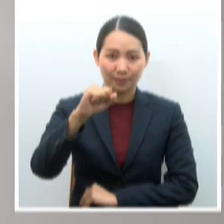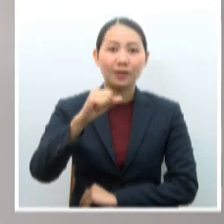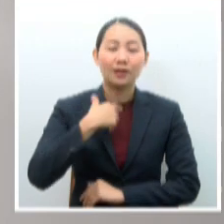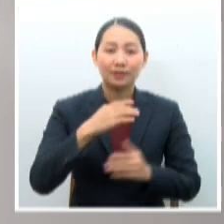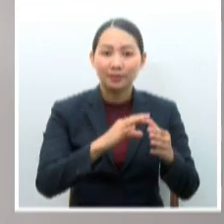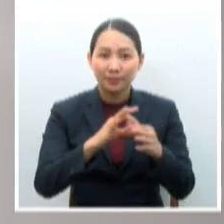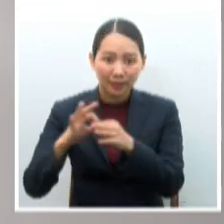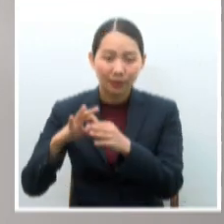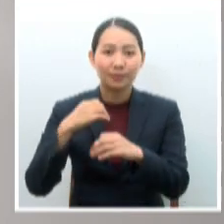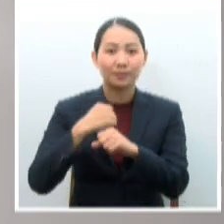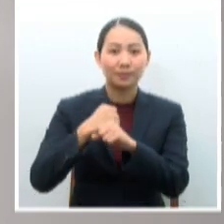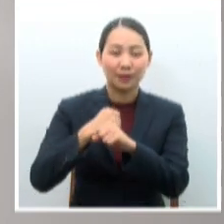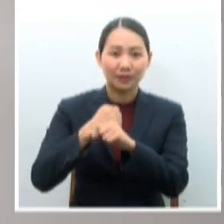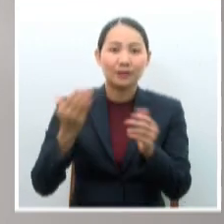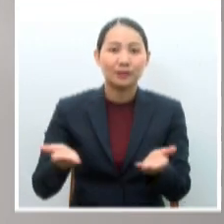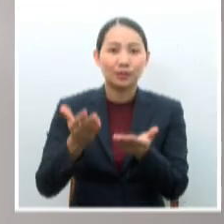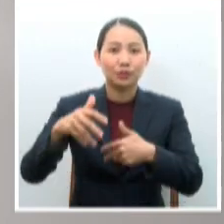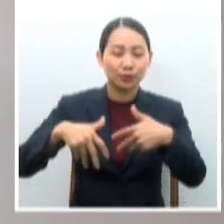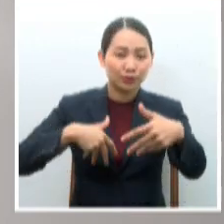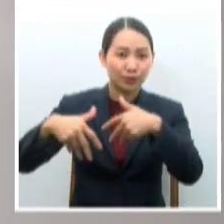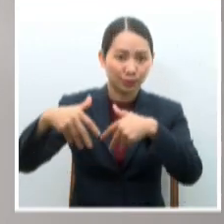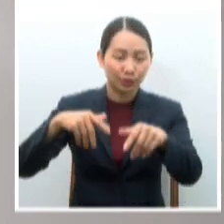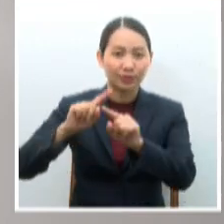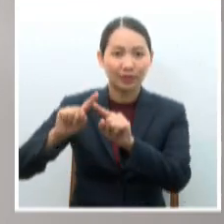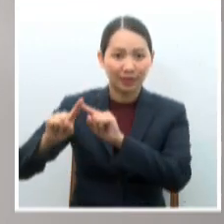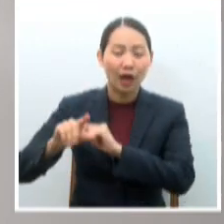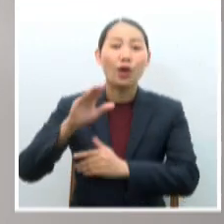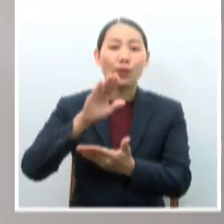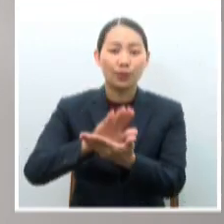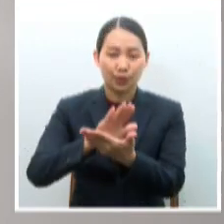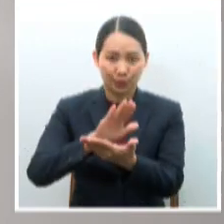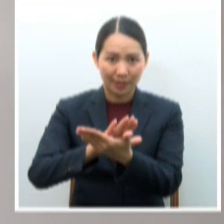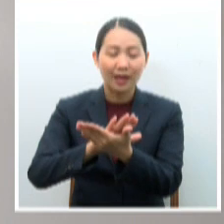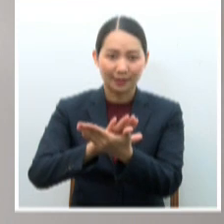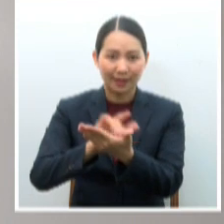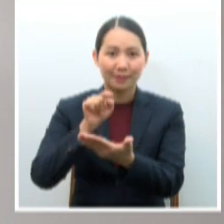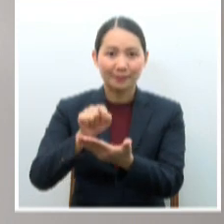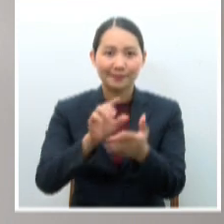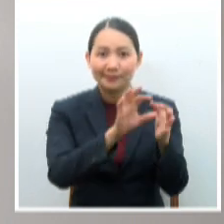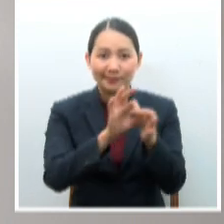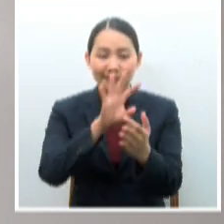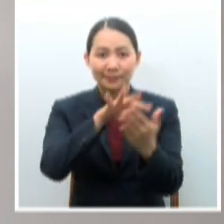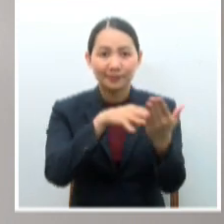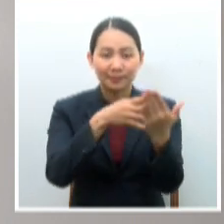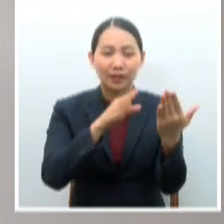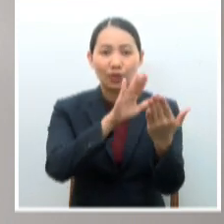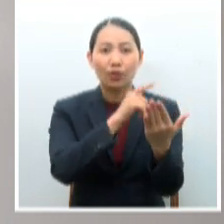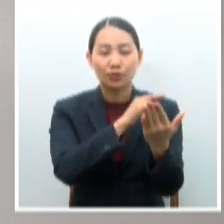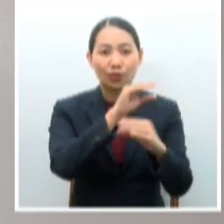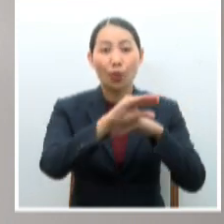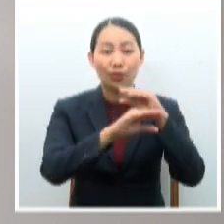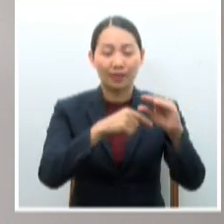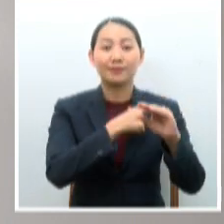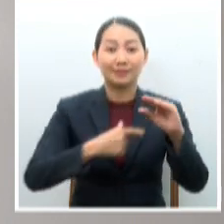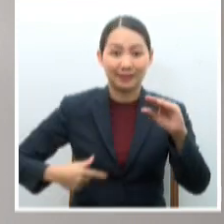ร้างความรู้ความเข้าใจต่อบ้านเมืองของโรงเรียนดงบางพิสัยนวการนุสรนะคะจังหวัดมหาสารคามสังกัดสำนักงานเขตพื้นที่